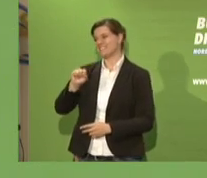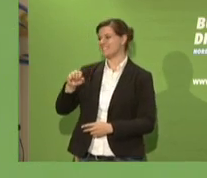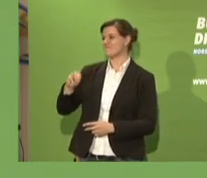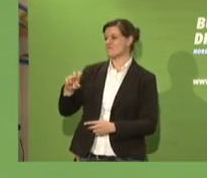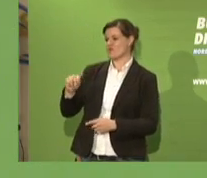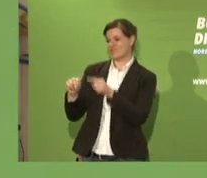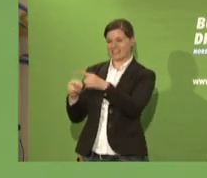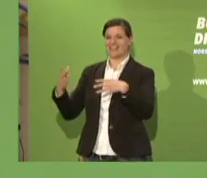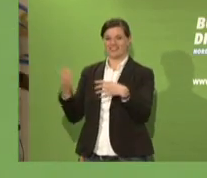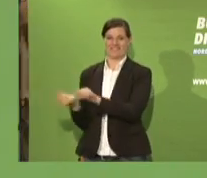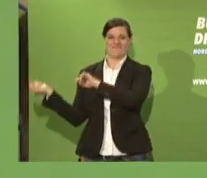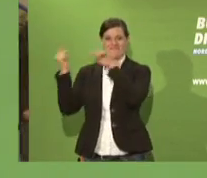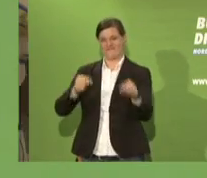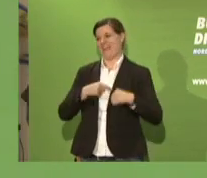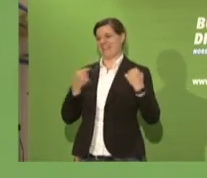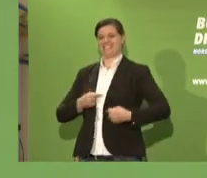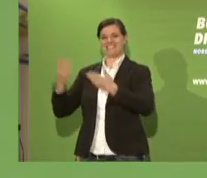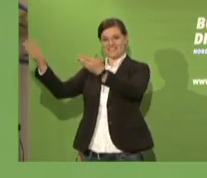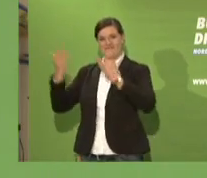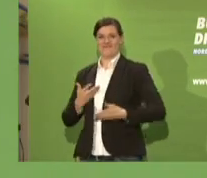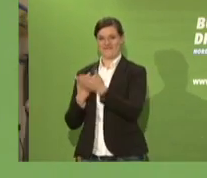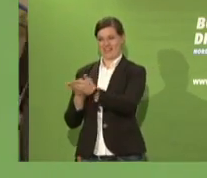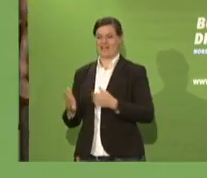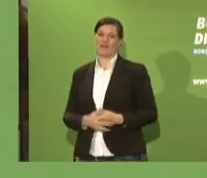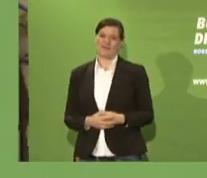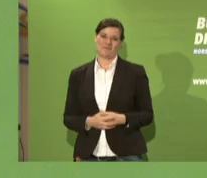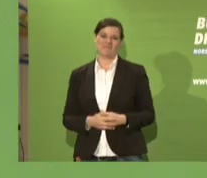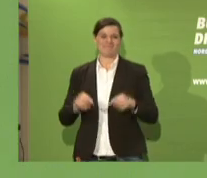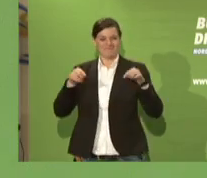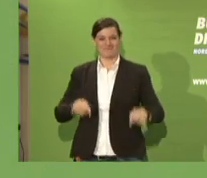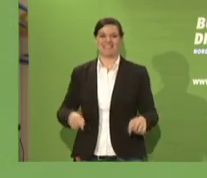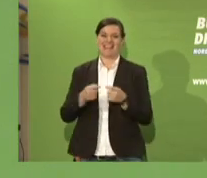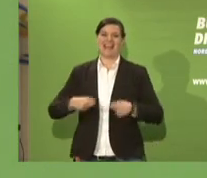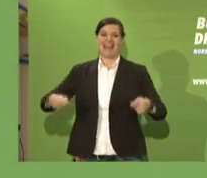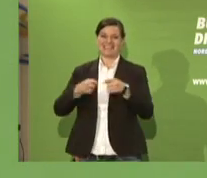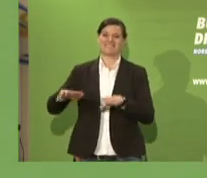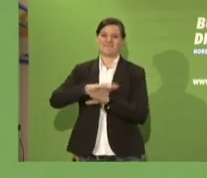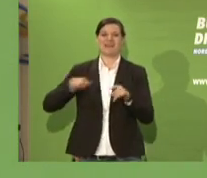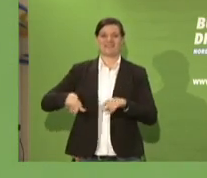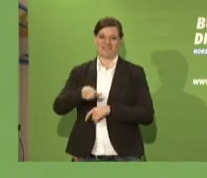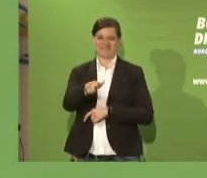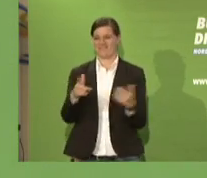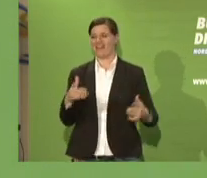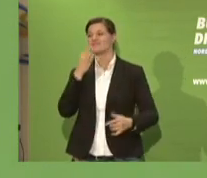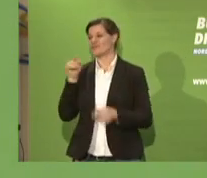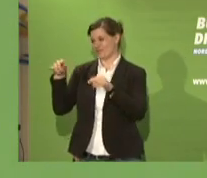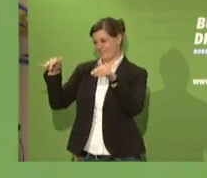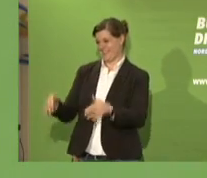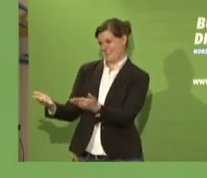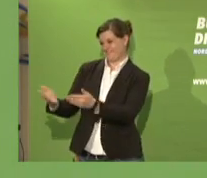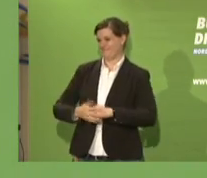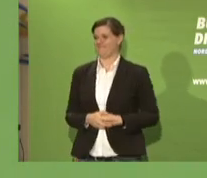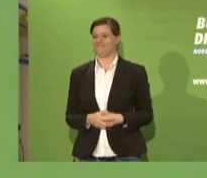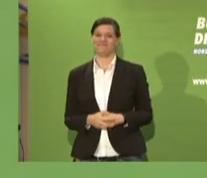hast durchschlagen können. Herzlich willkommen auch nochmal von mir hier im wunderschönen Landesverband von Nordrhein-Westfalen. Schön, dass du da bist.